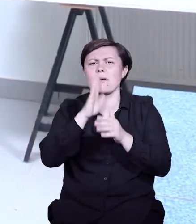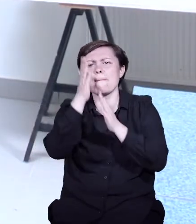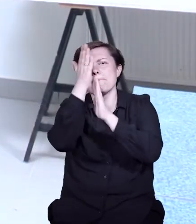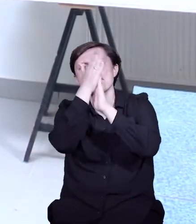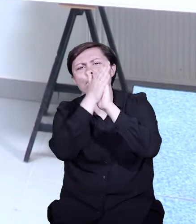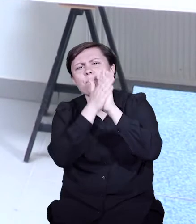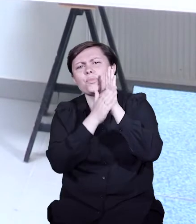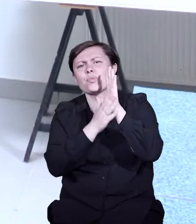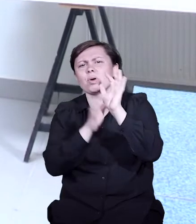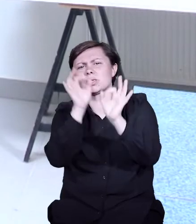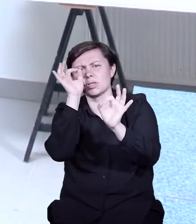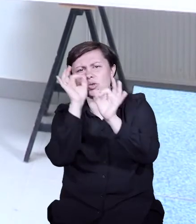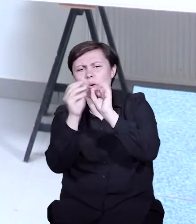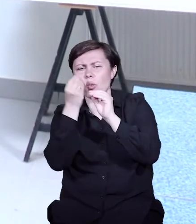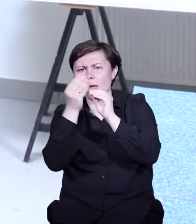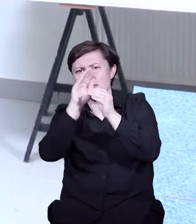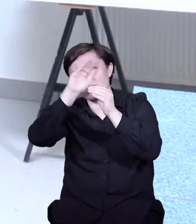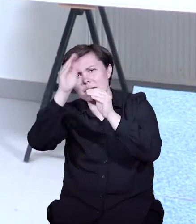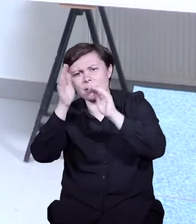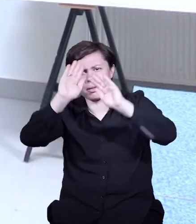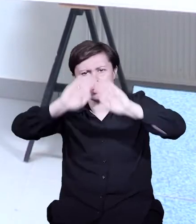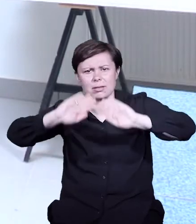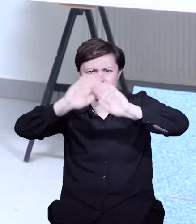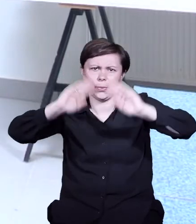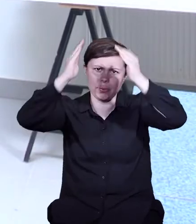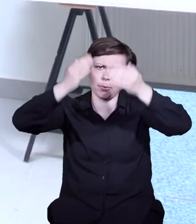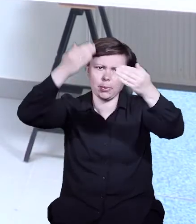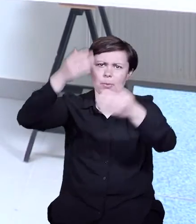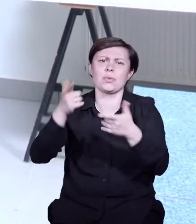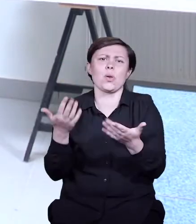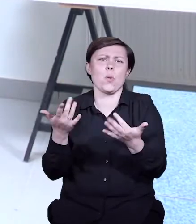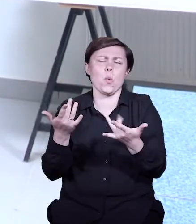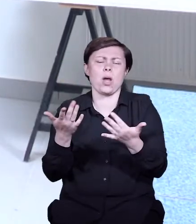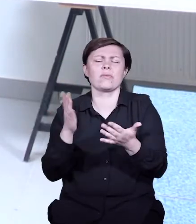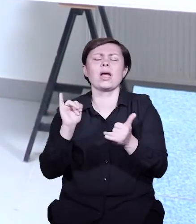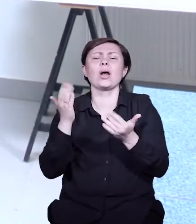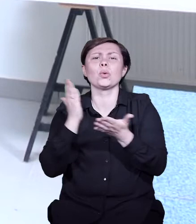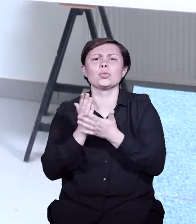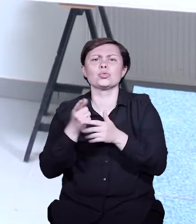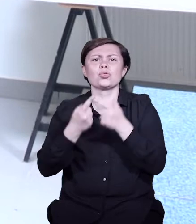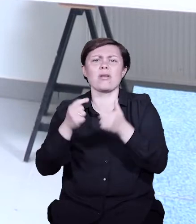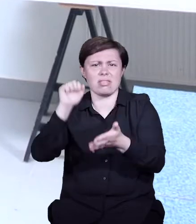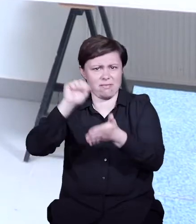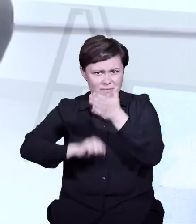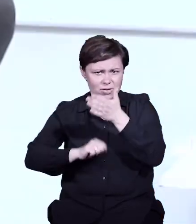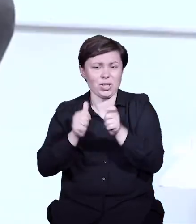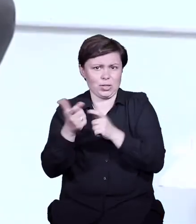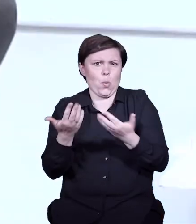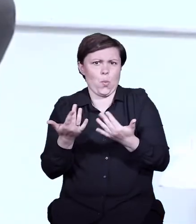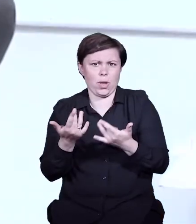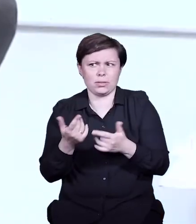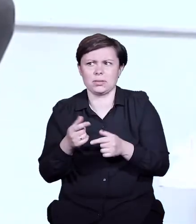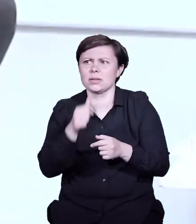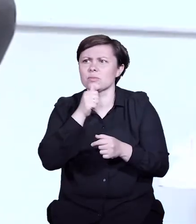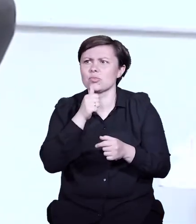płaskie, precyzyjne elementy wyprowadzić łatwiej, gdy ona już jest troszeczkę twardsza. Mam nadzieję,